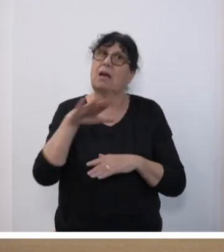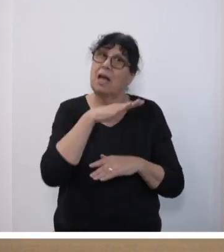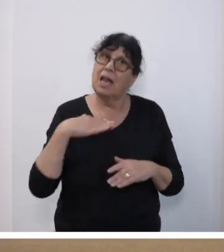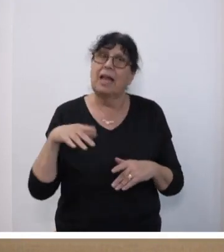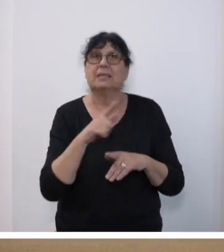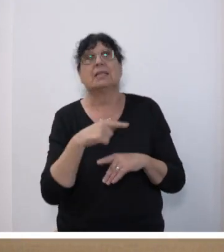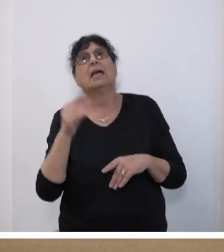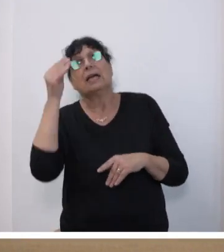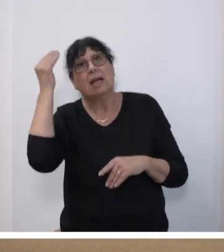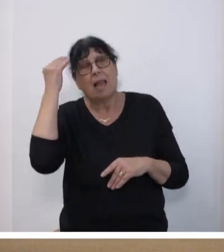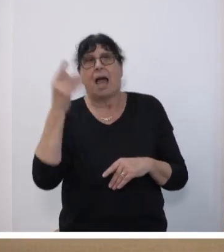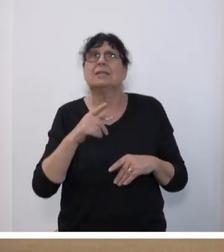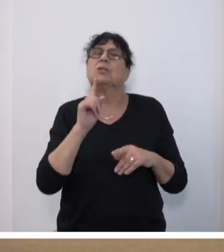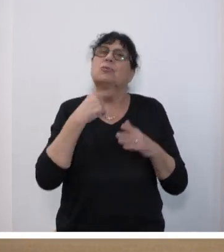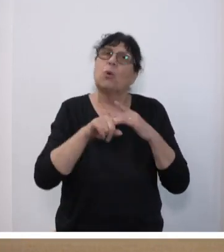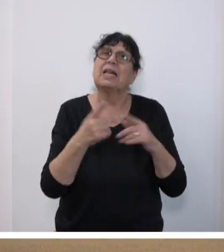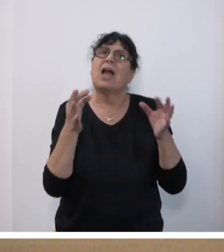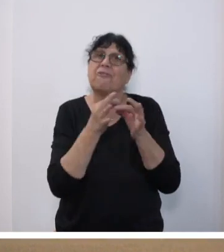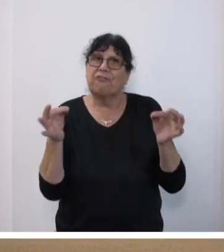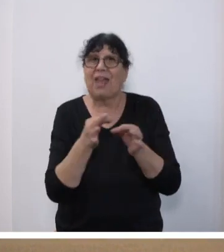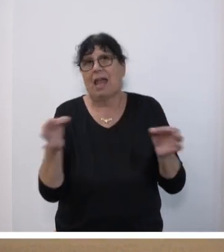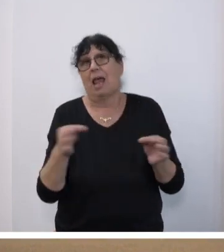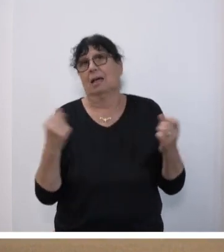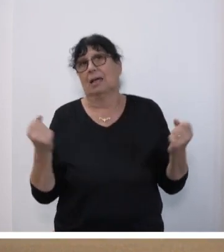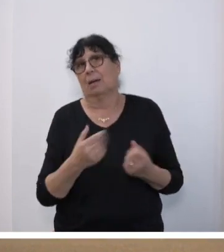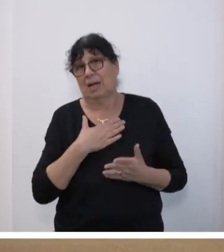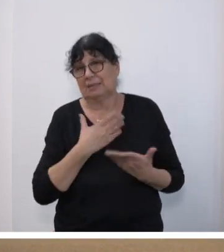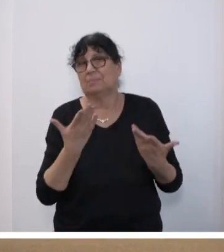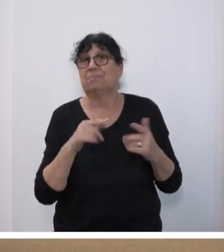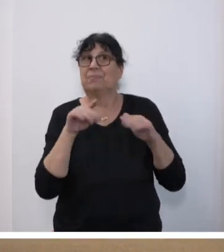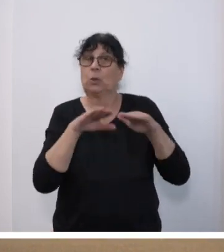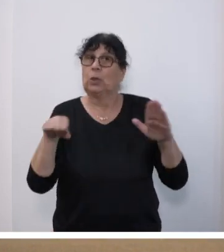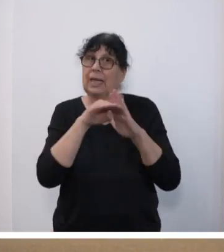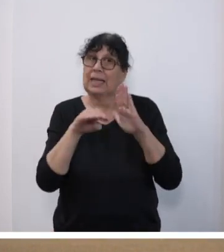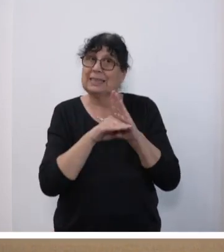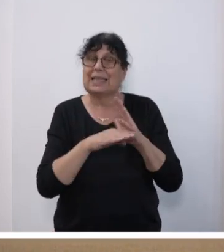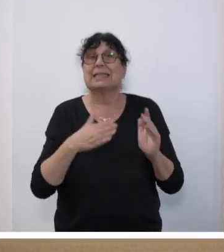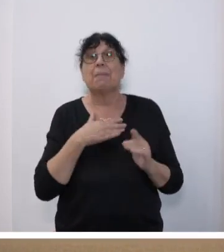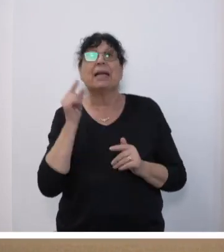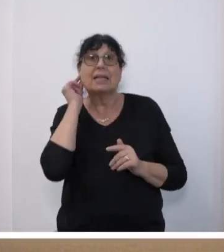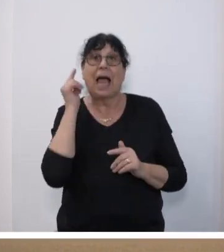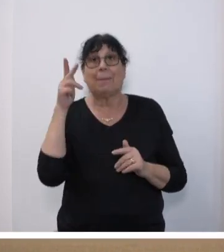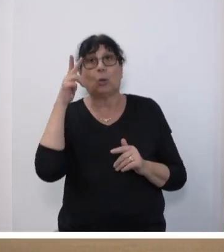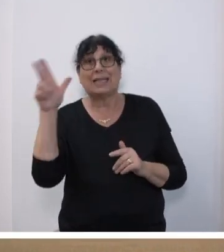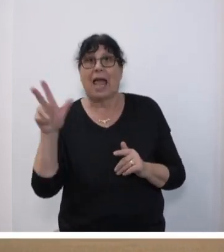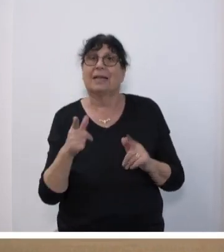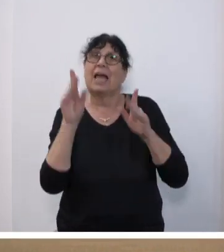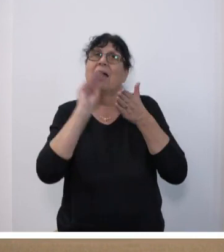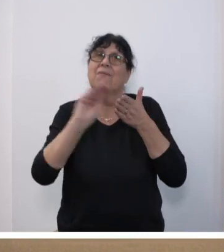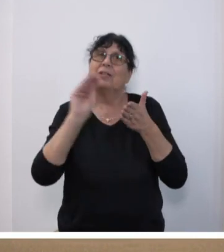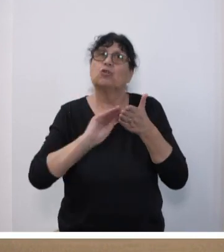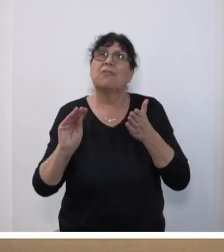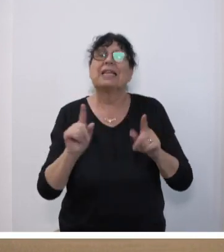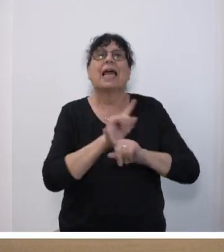Fehlern und auch den Abgründen der Vergangenheit. Das Grundgesetz, meine Damen und Herren, es ist das verschriftete Nie